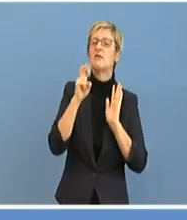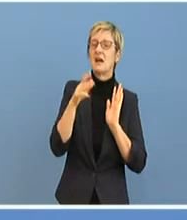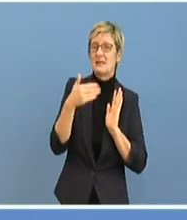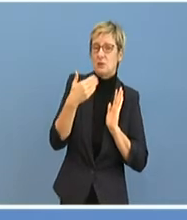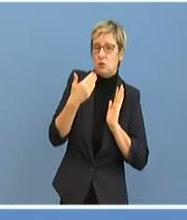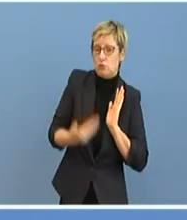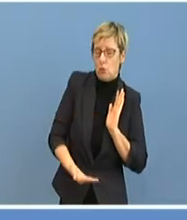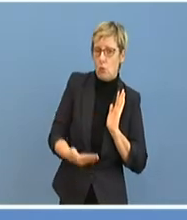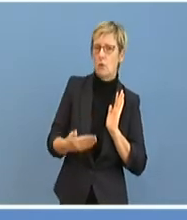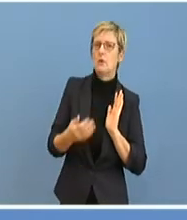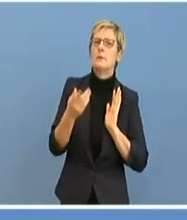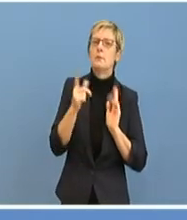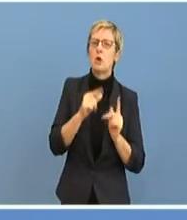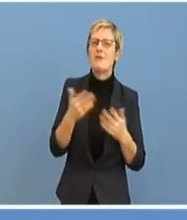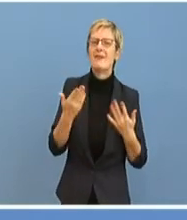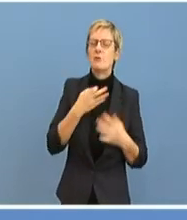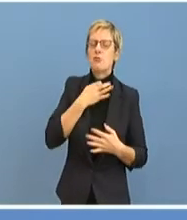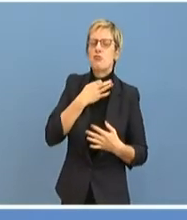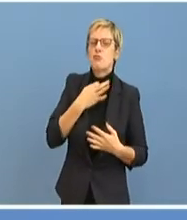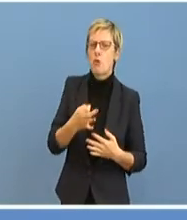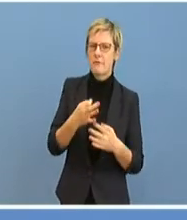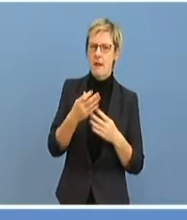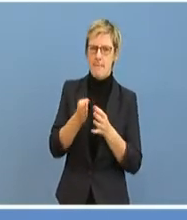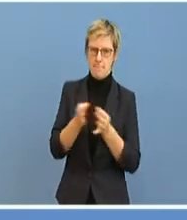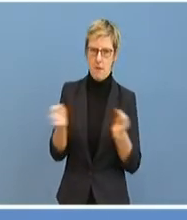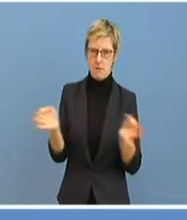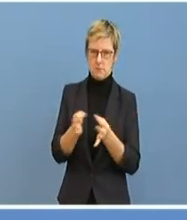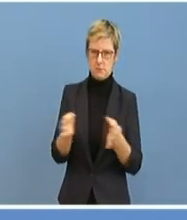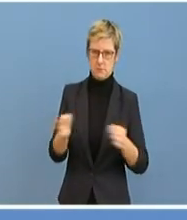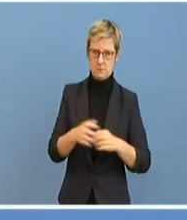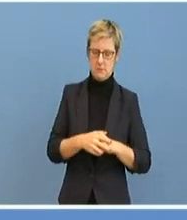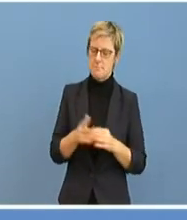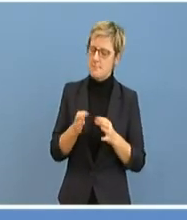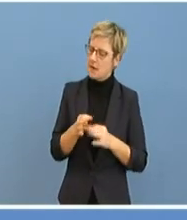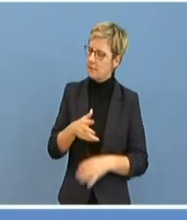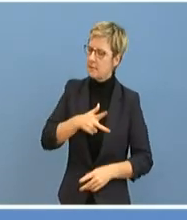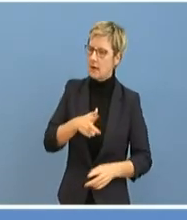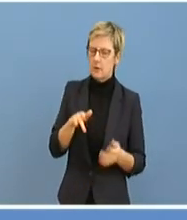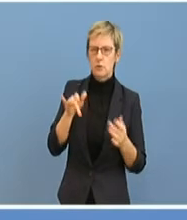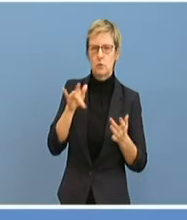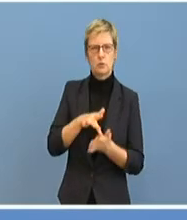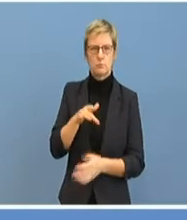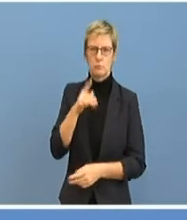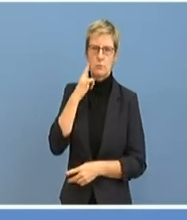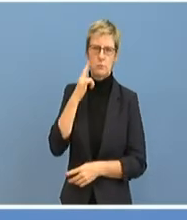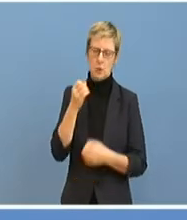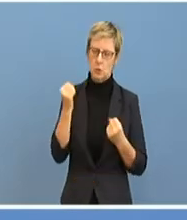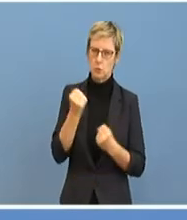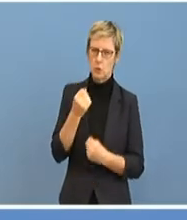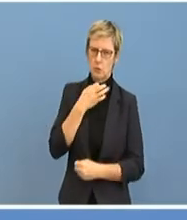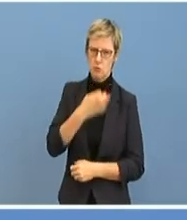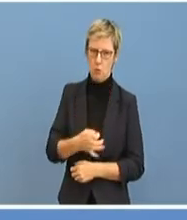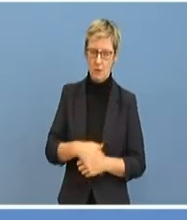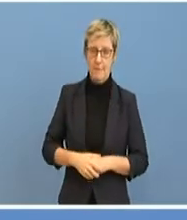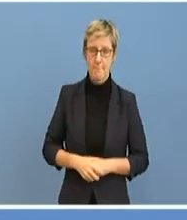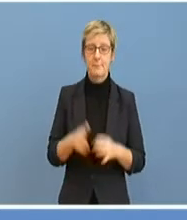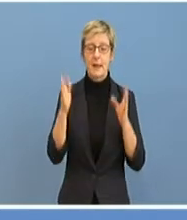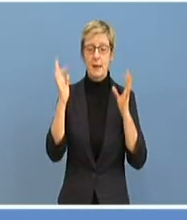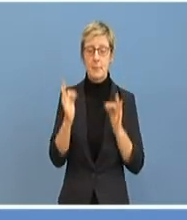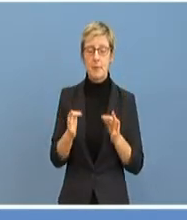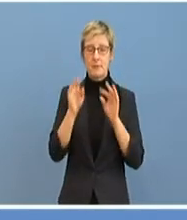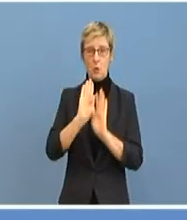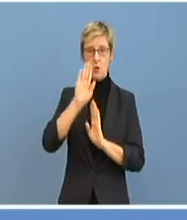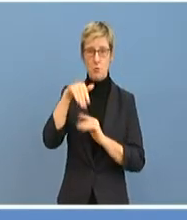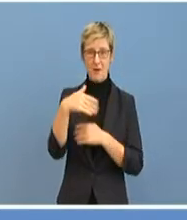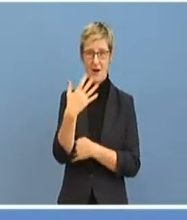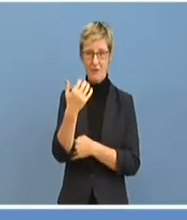genannt und hat noch einmal darauf hingewiesen, was wahrscheinlich das wirklich Wichtigste ist, nämlich dass wir uns jetzt dort, wo die Inzidenz über